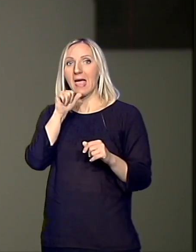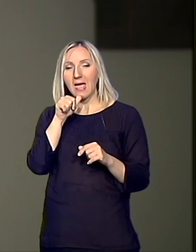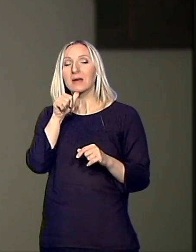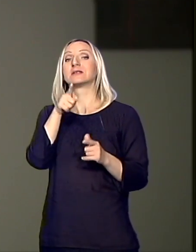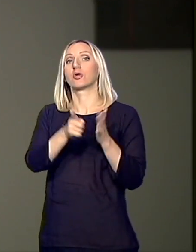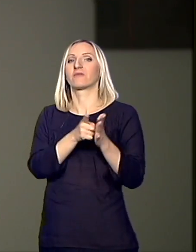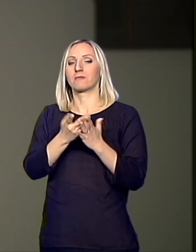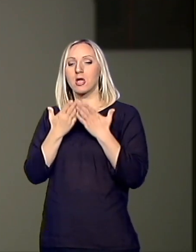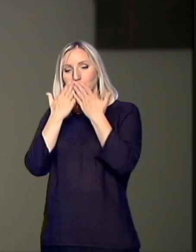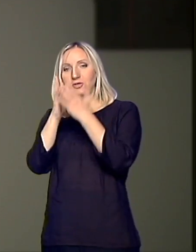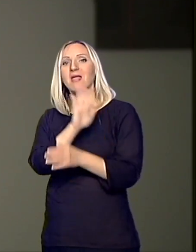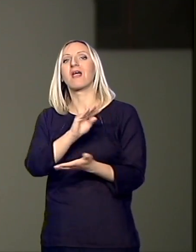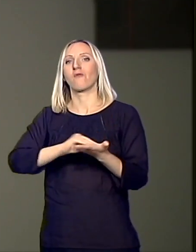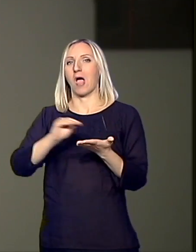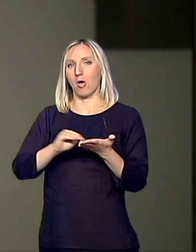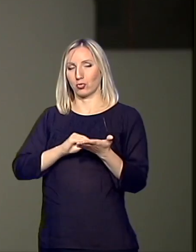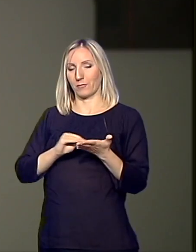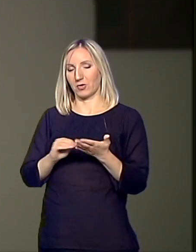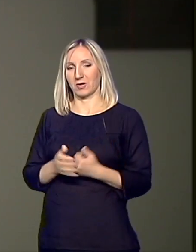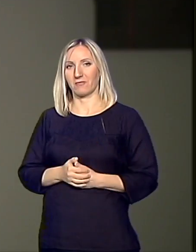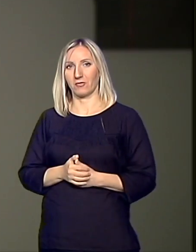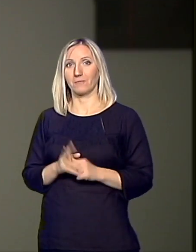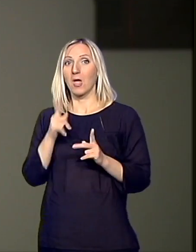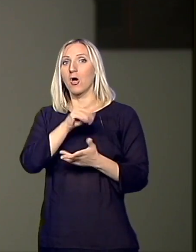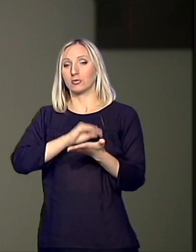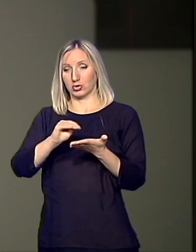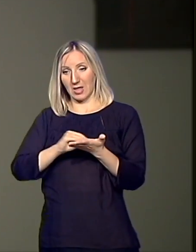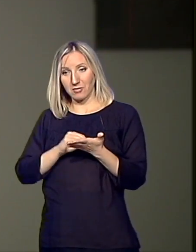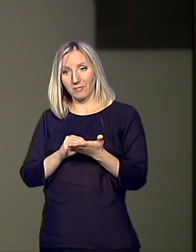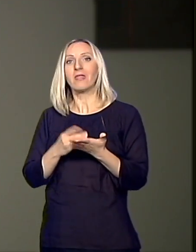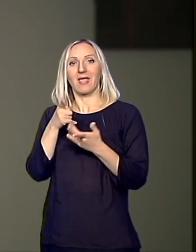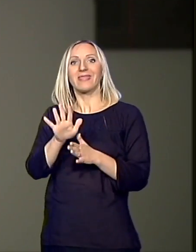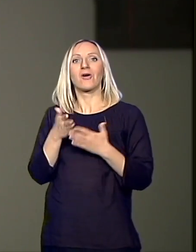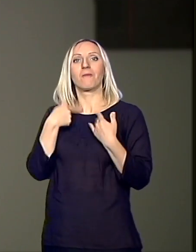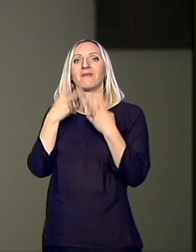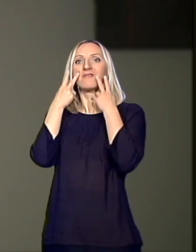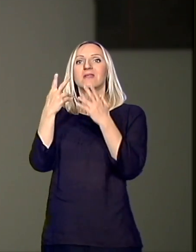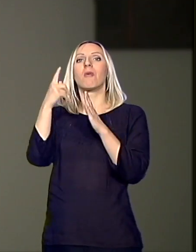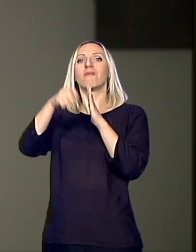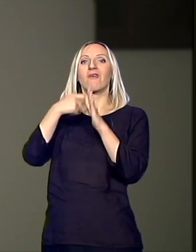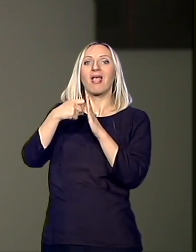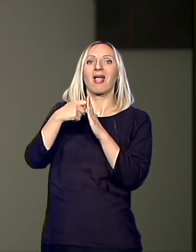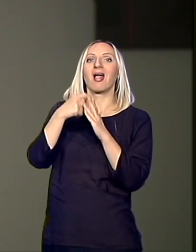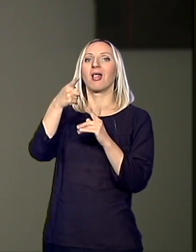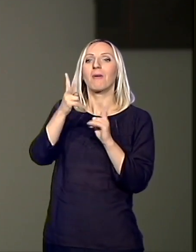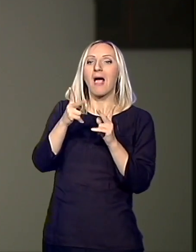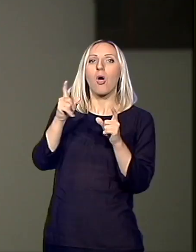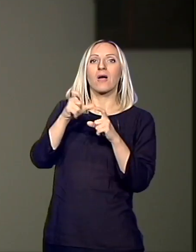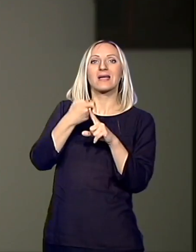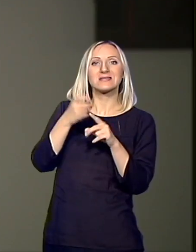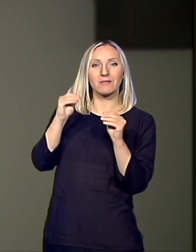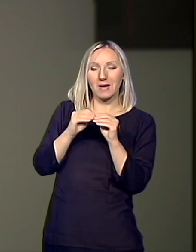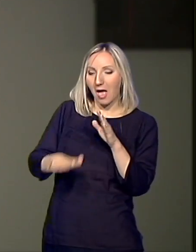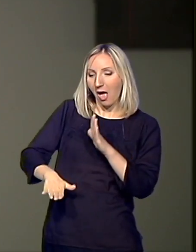njegovu autobiografiju. Kako ona čita autobiografiju, tako se nama ta priča otvara i mi vidimo background Kristija Brauna, a